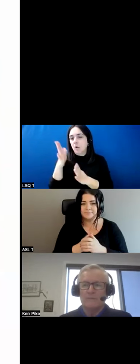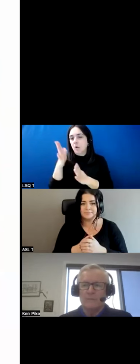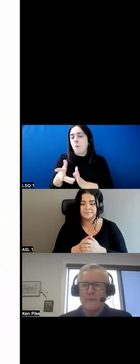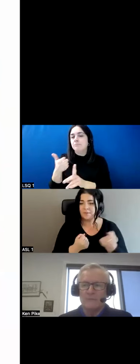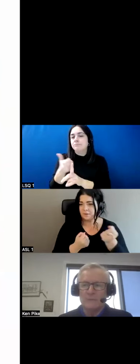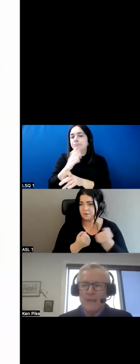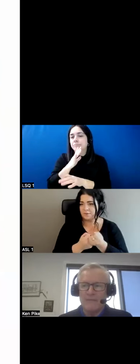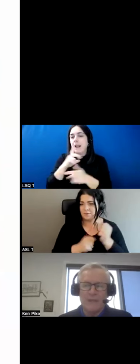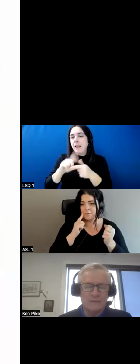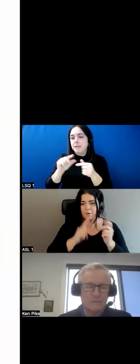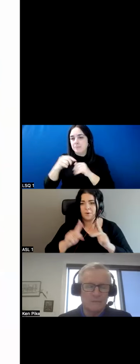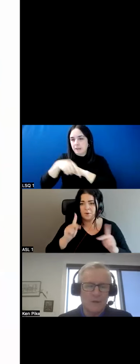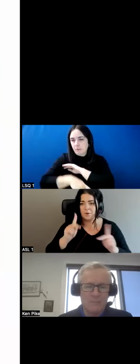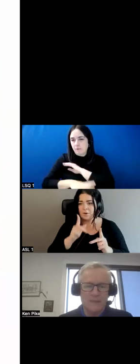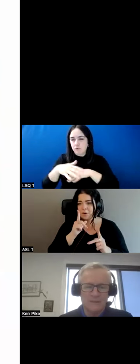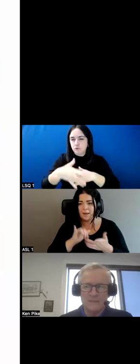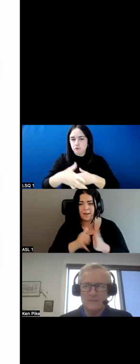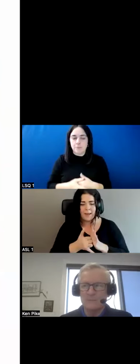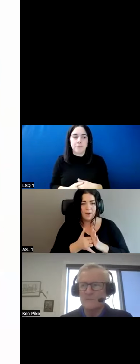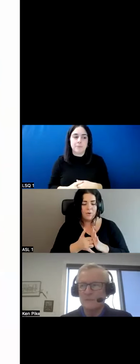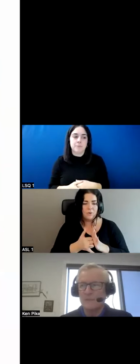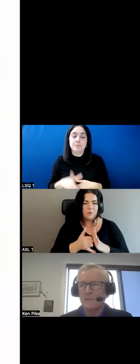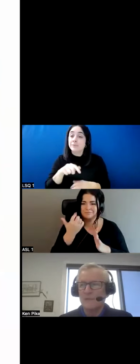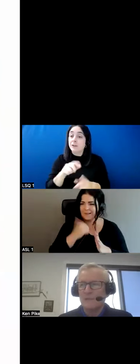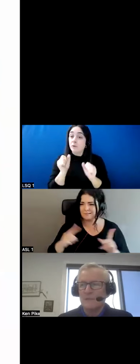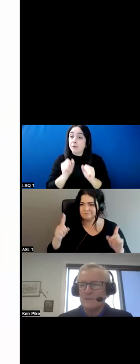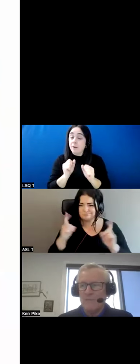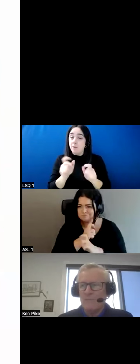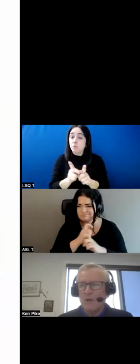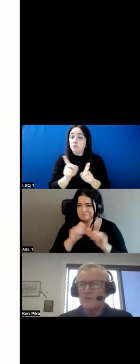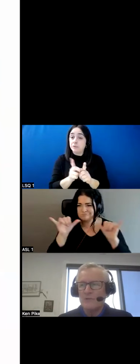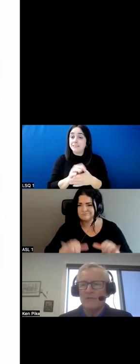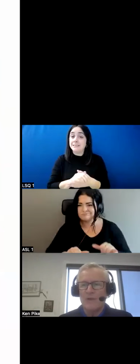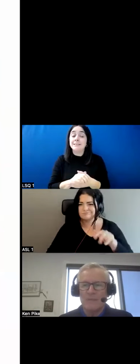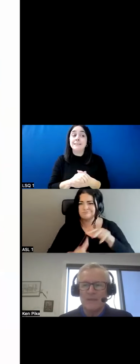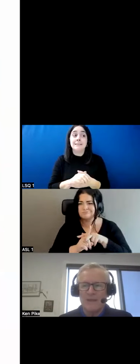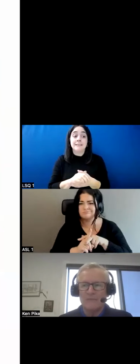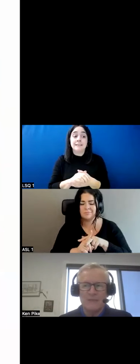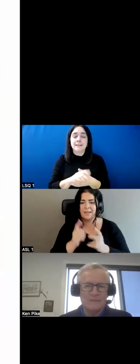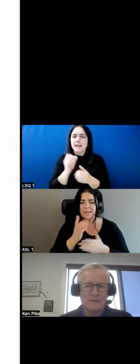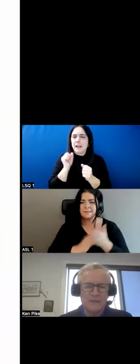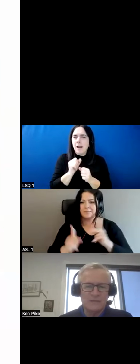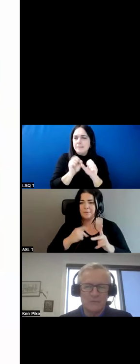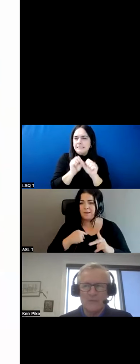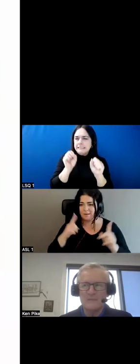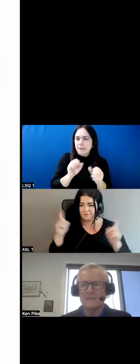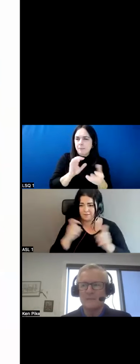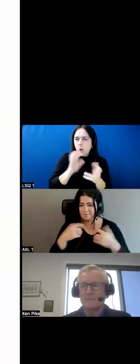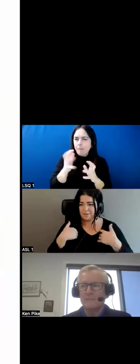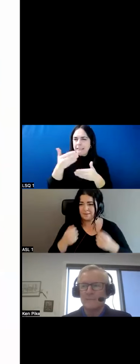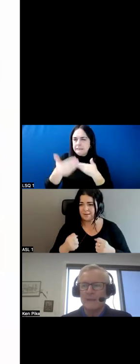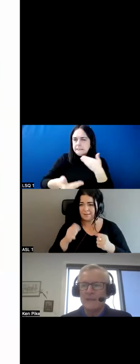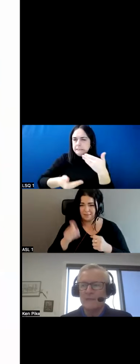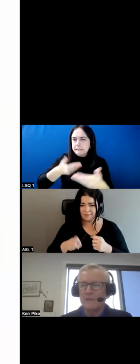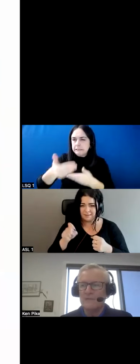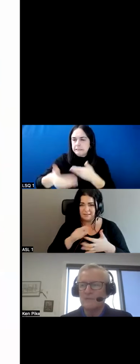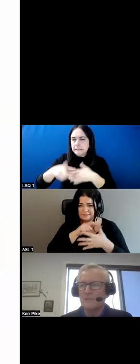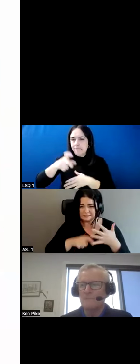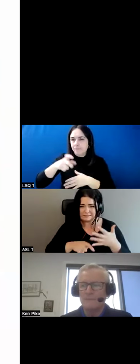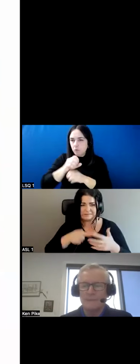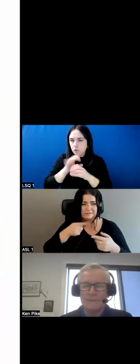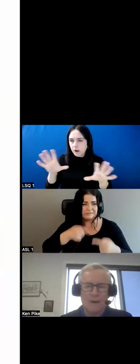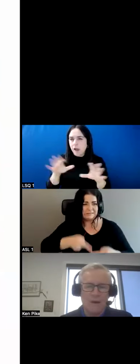Ensuite, il faut fournir un soutien pour naviguer des systèmes complexes. Euh, les systèmes